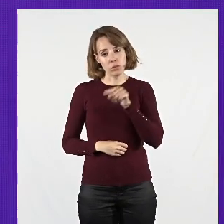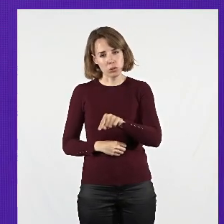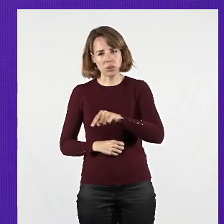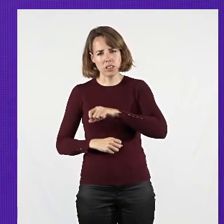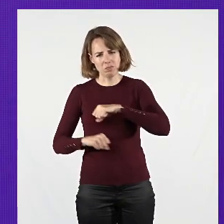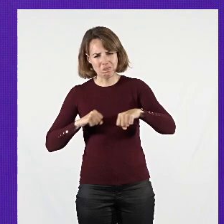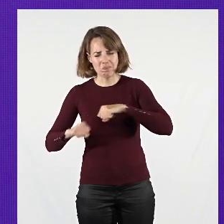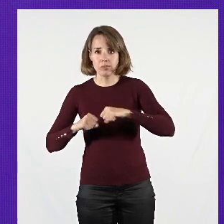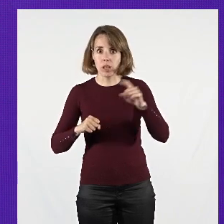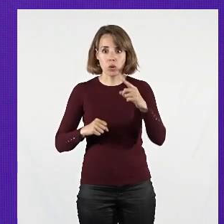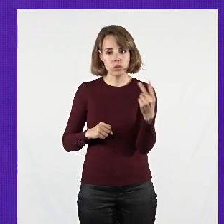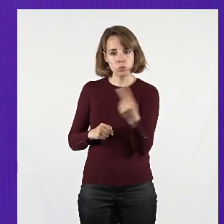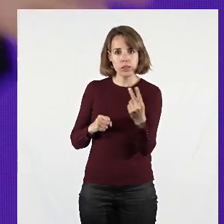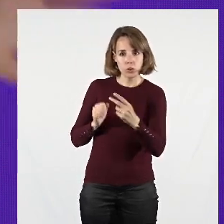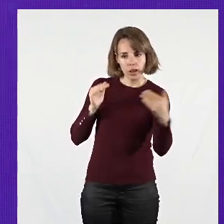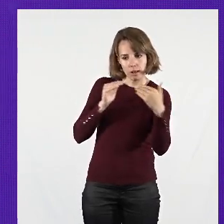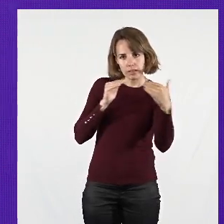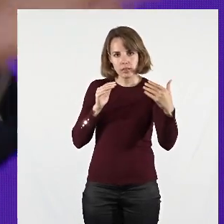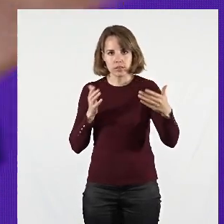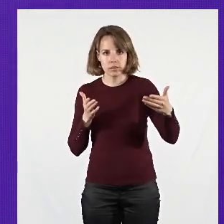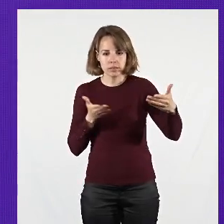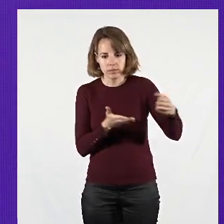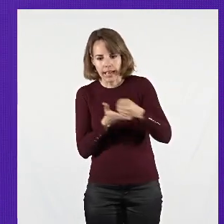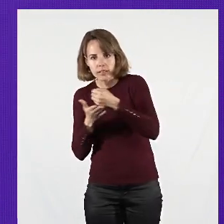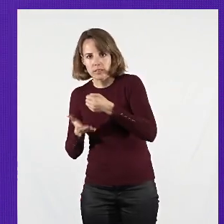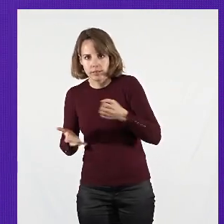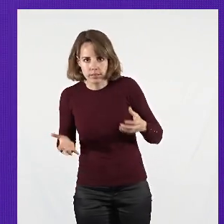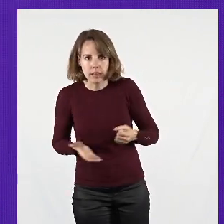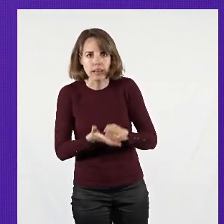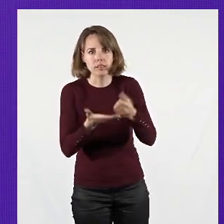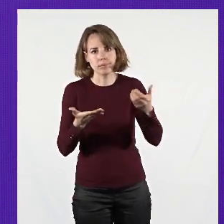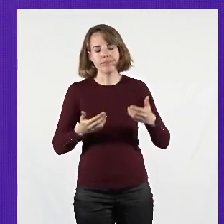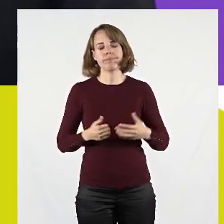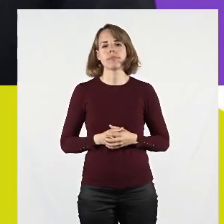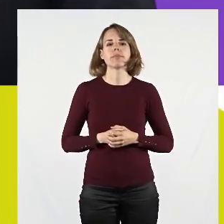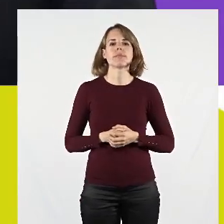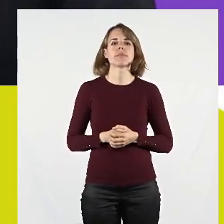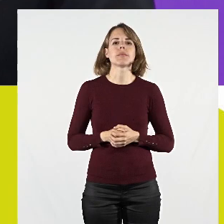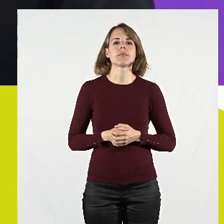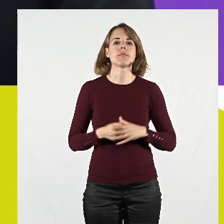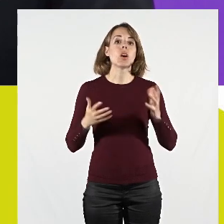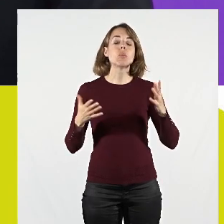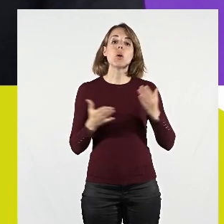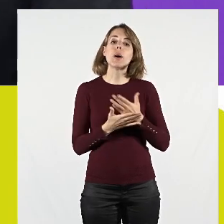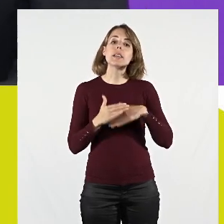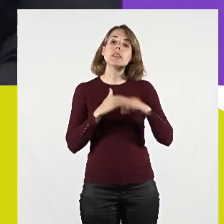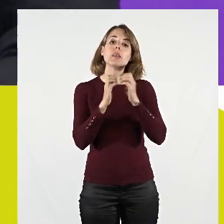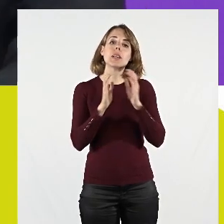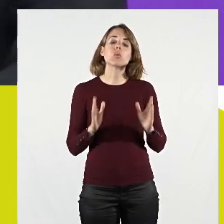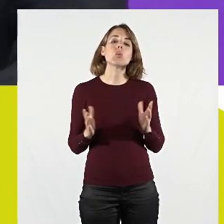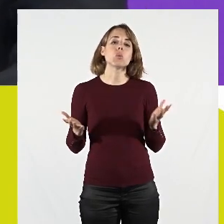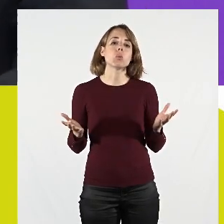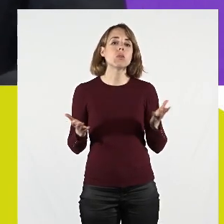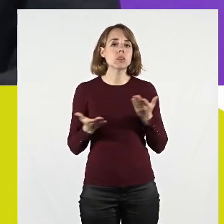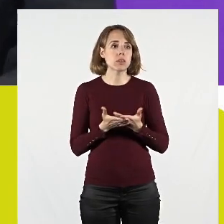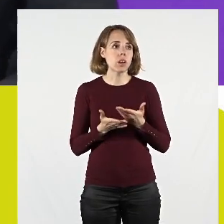se développe comment les deux dispositifs, alors l'un et l'autre ou l'un ou l'autre, dans le secteur du domicile? On a vu que c'est un secteur où